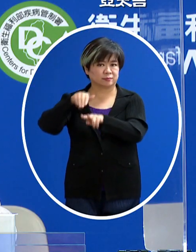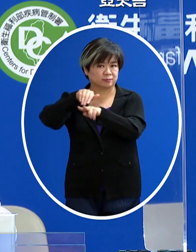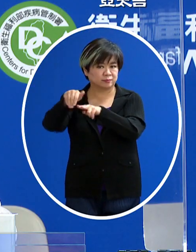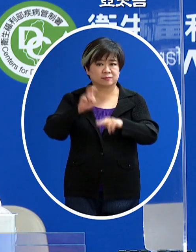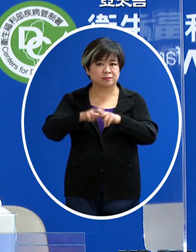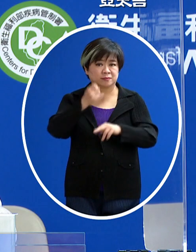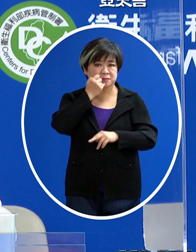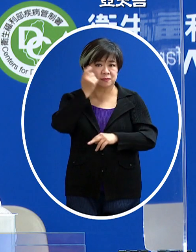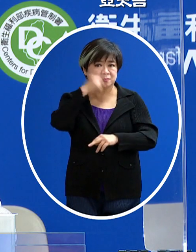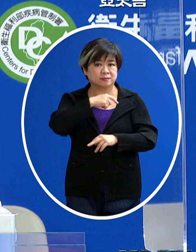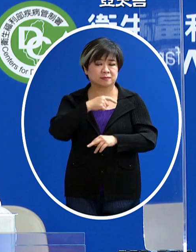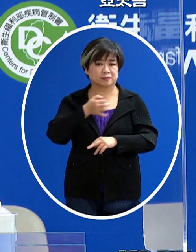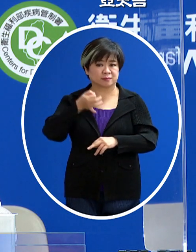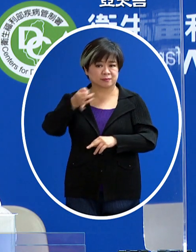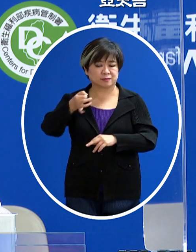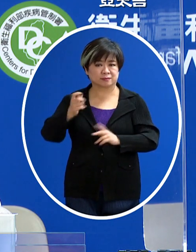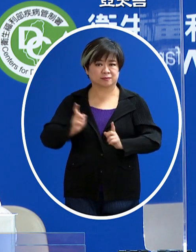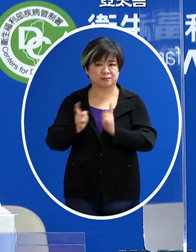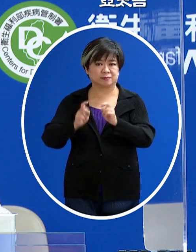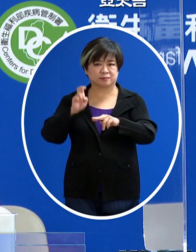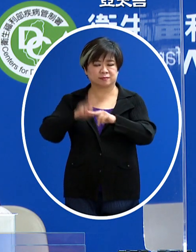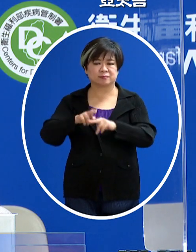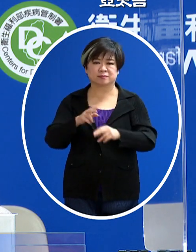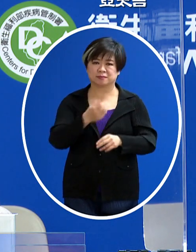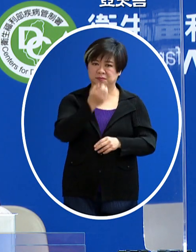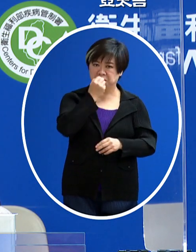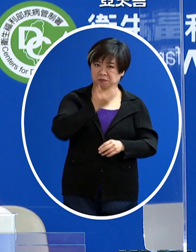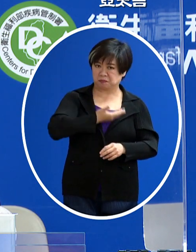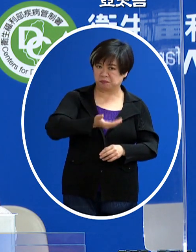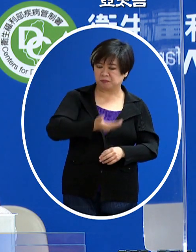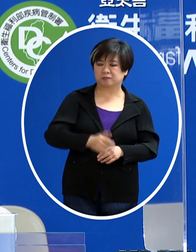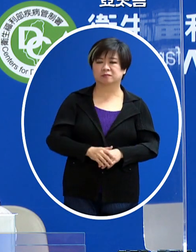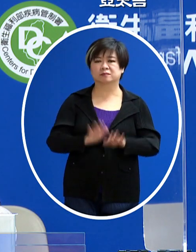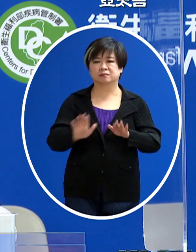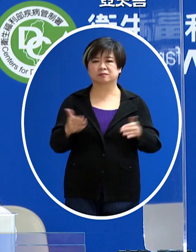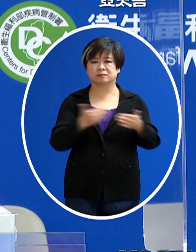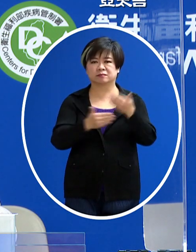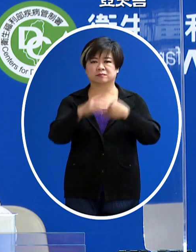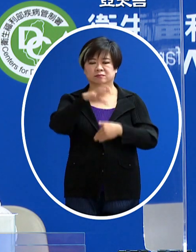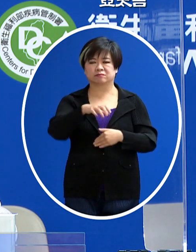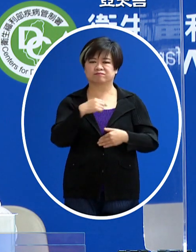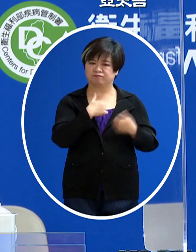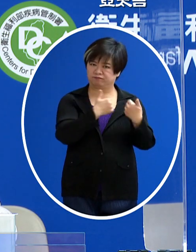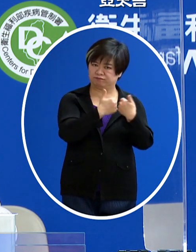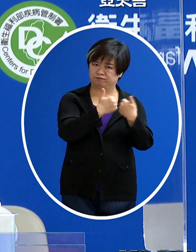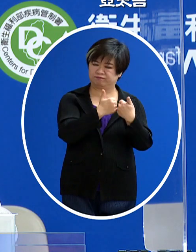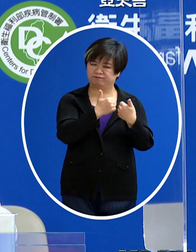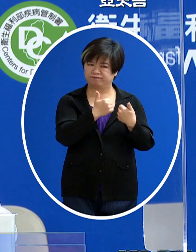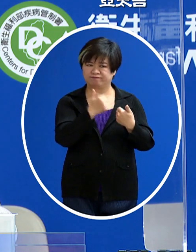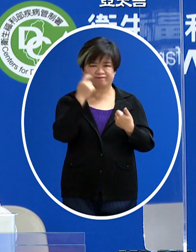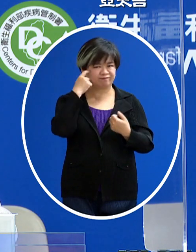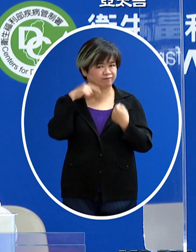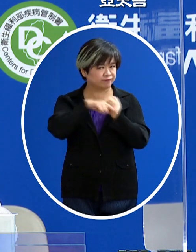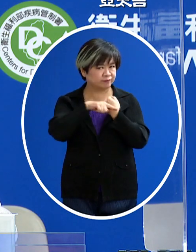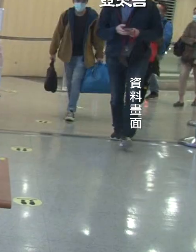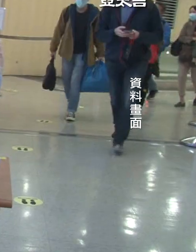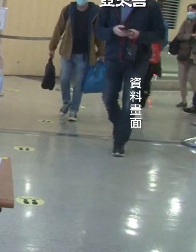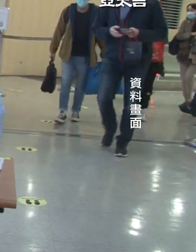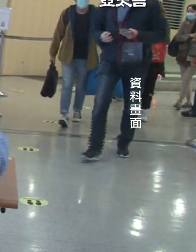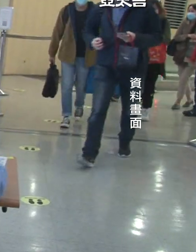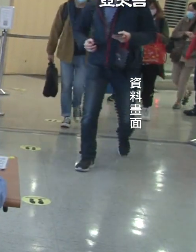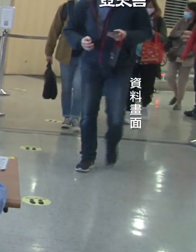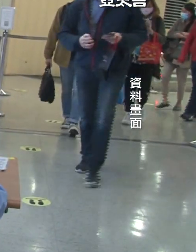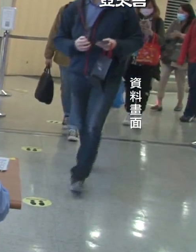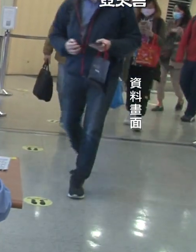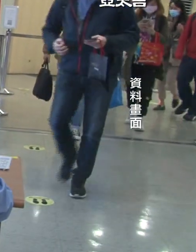里面，自由座跟饮食的放宽，我们现在跟交通部做最后的确认，那下礼拜都会公告。 不